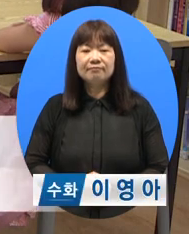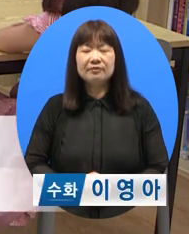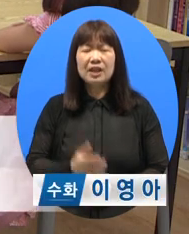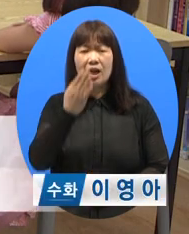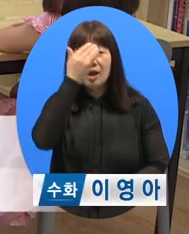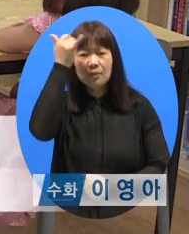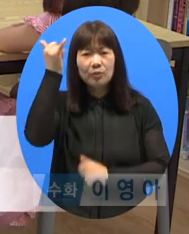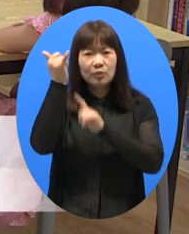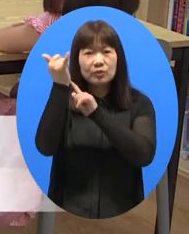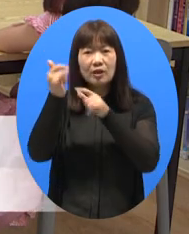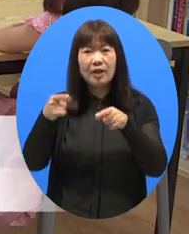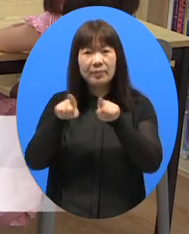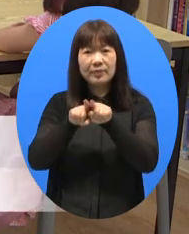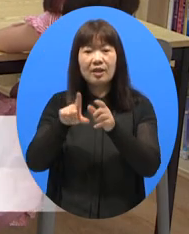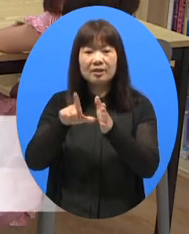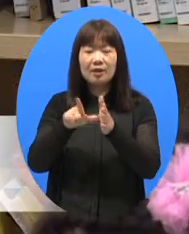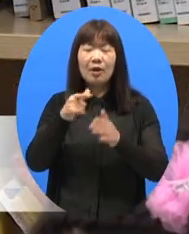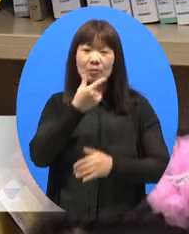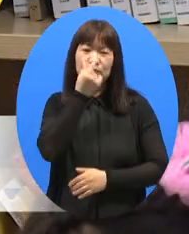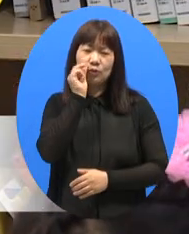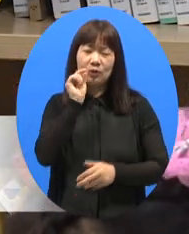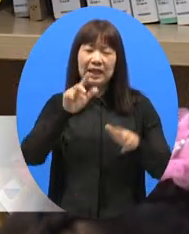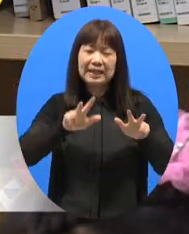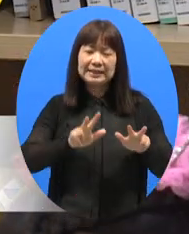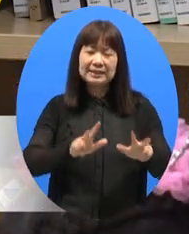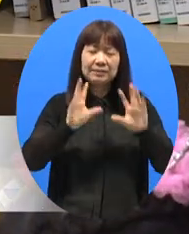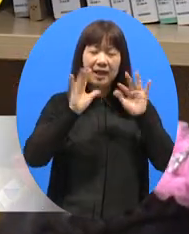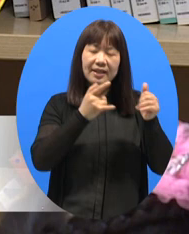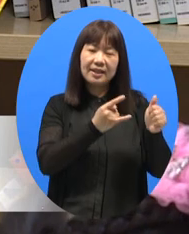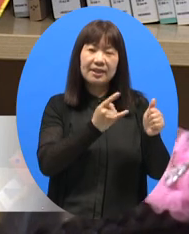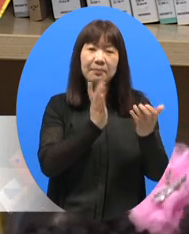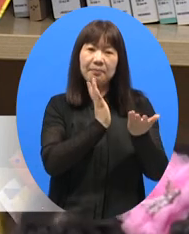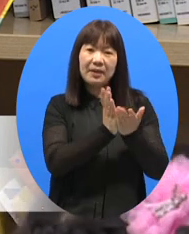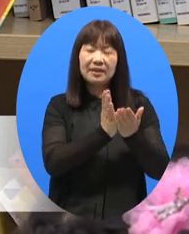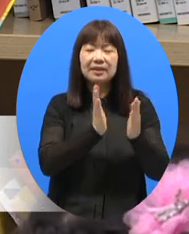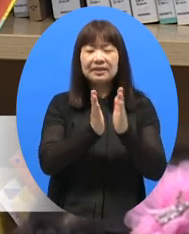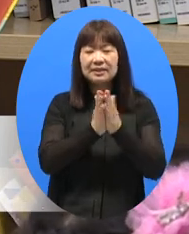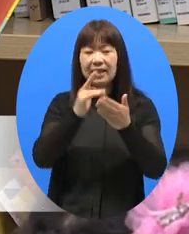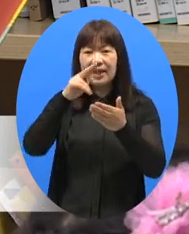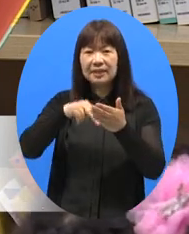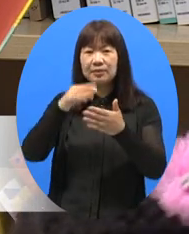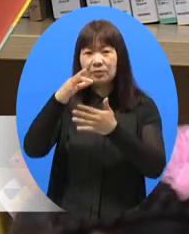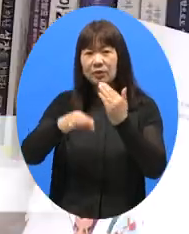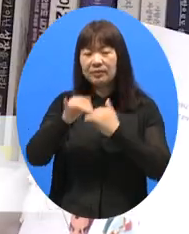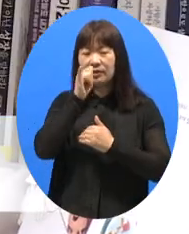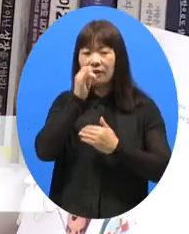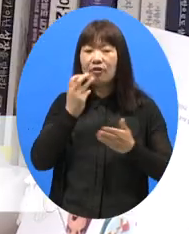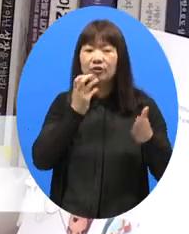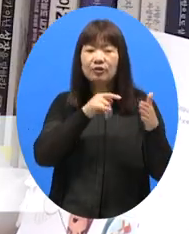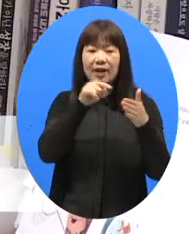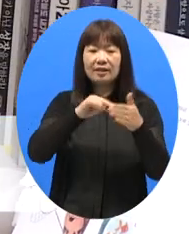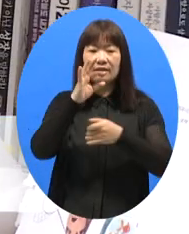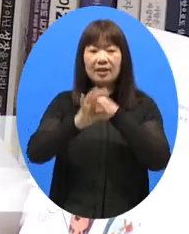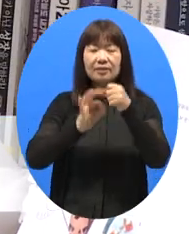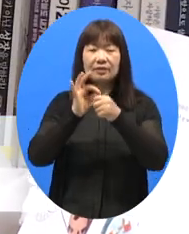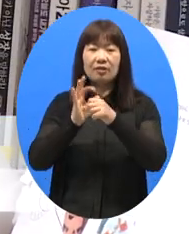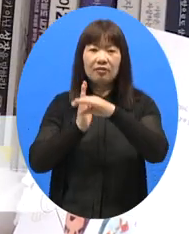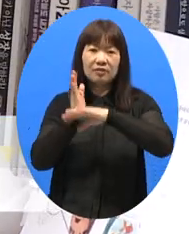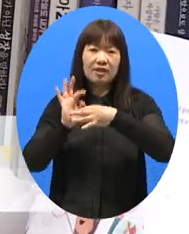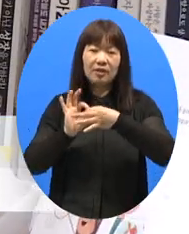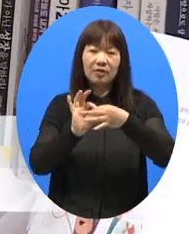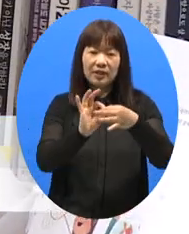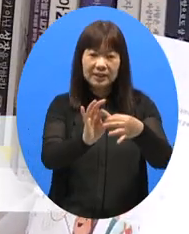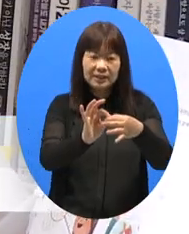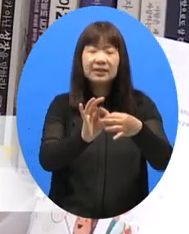할머니, 할아버지와 함께하는 시간이 부족한 요즘 아이들에게 제격인 독서 프로그램이 있습니다. 경기도에서 10년 넘게 이어져온 은빛